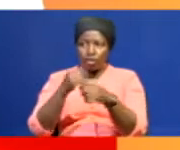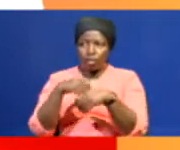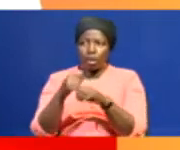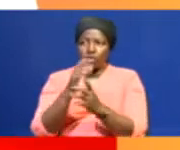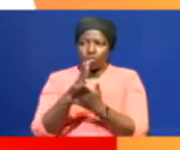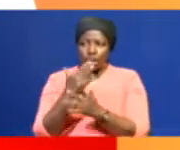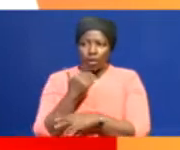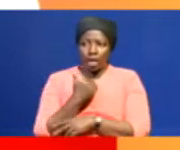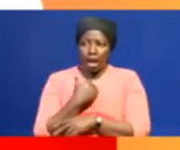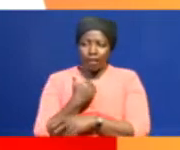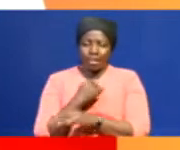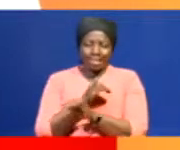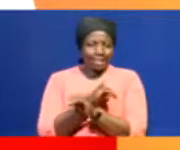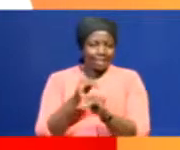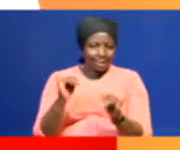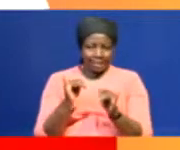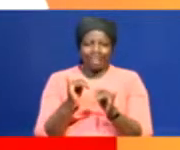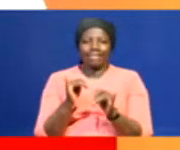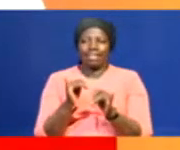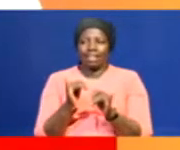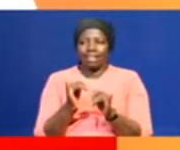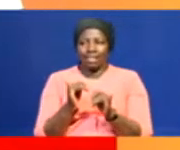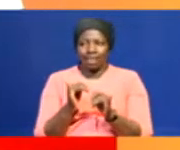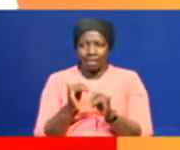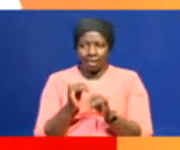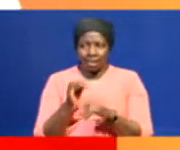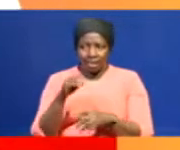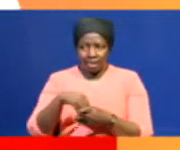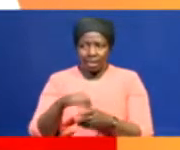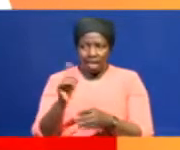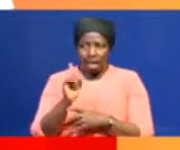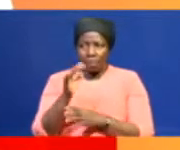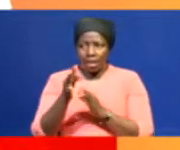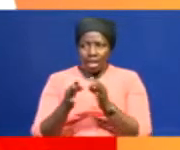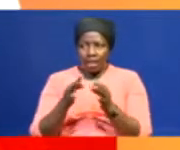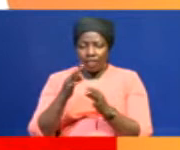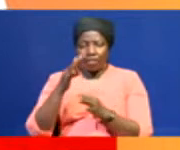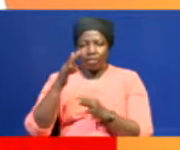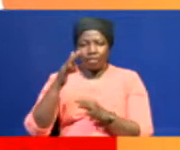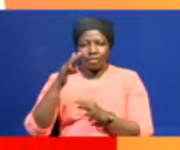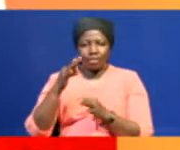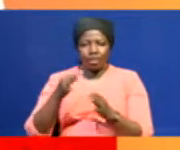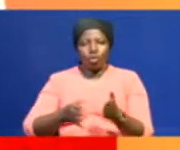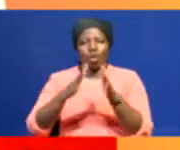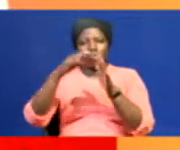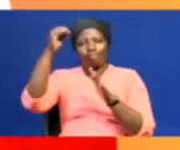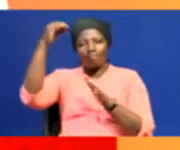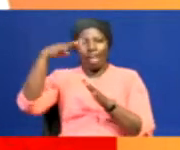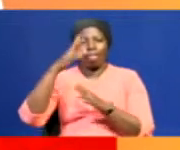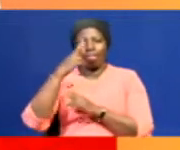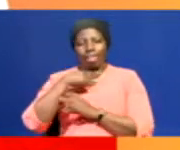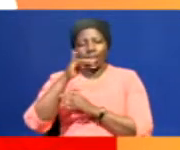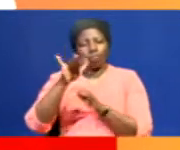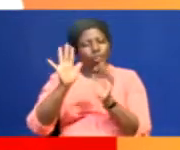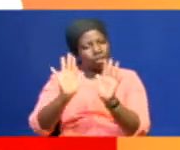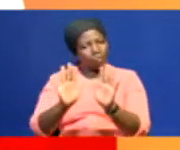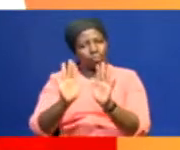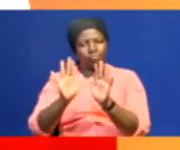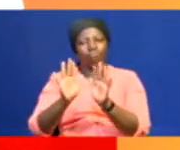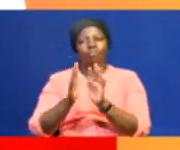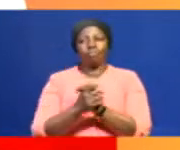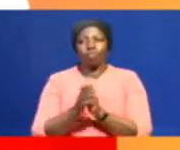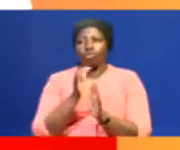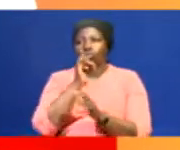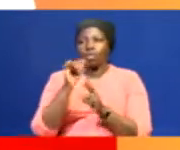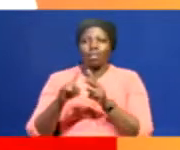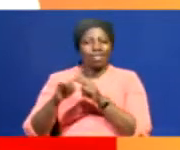Nairobi. Mm. Matai kiyaka red, wewe simama. Hakuna usitoroke ati nimetoroka kwa sababu kuna mtu anaweza tokea hapa kwa jamu achukue kifunguo.